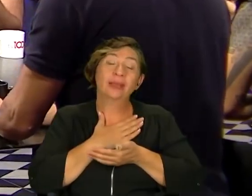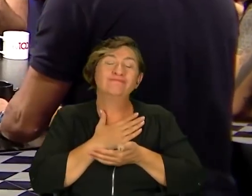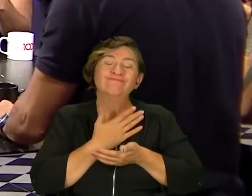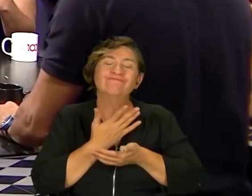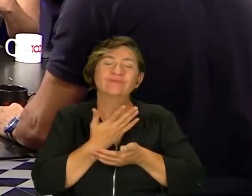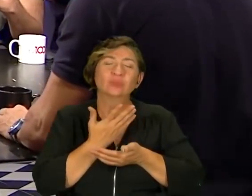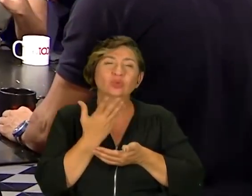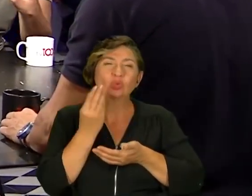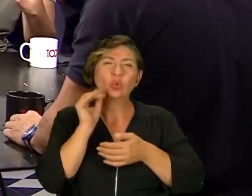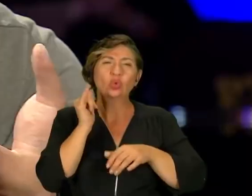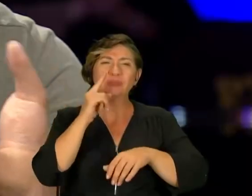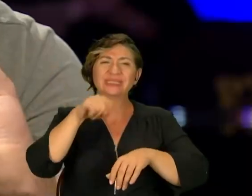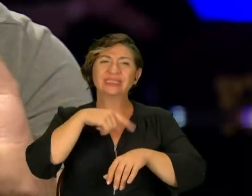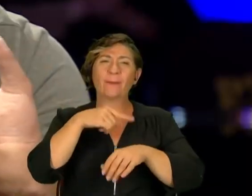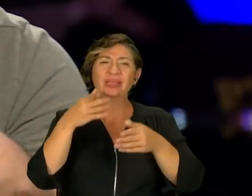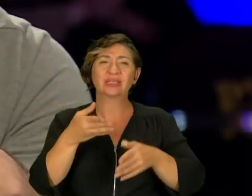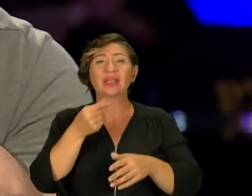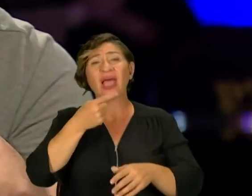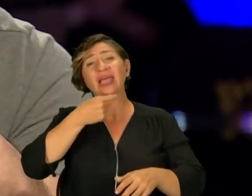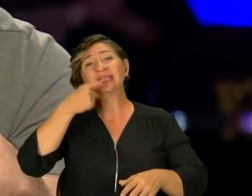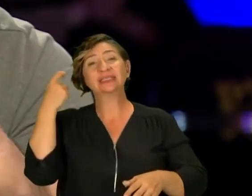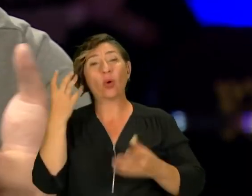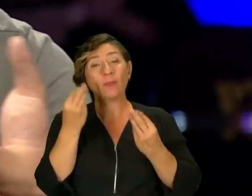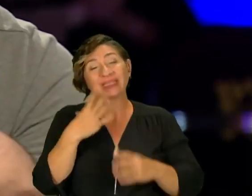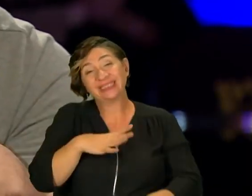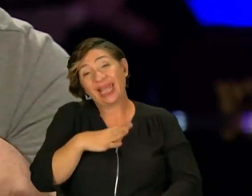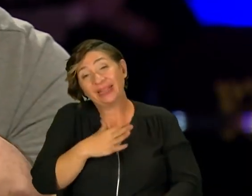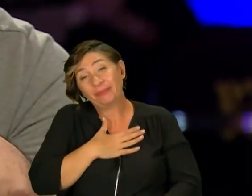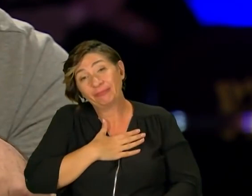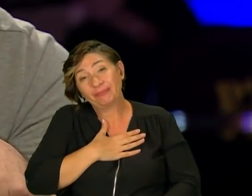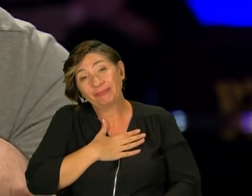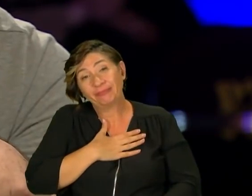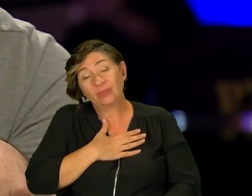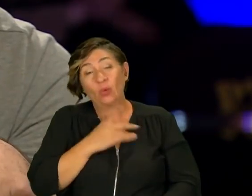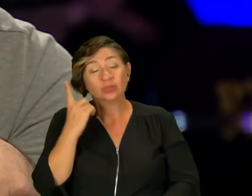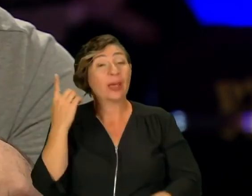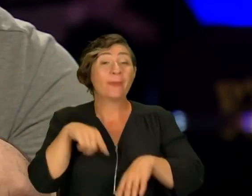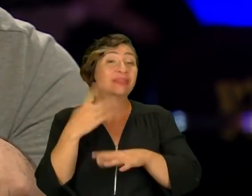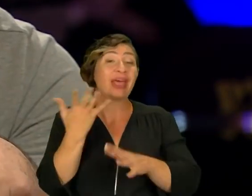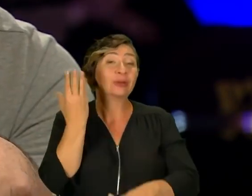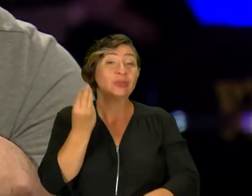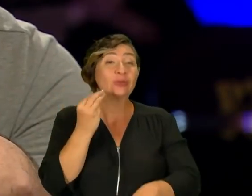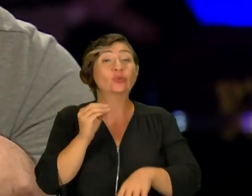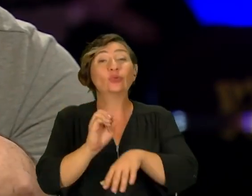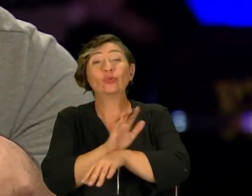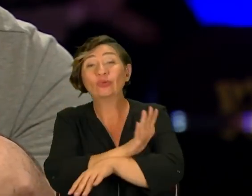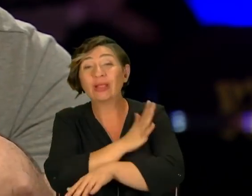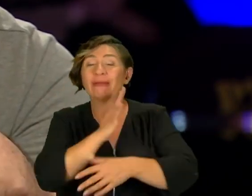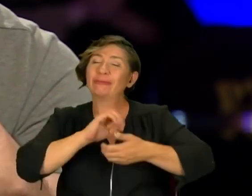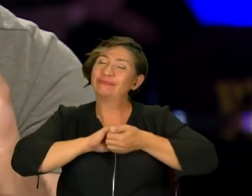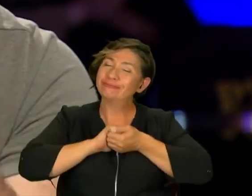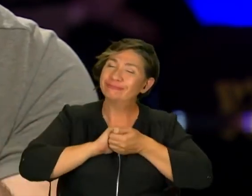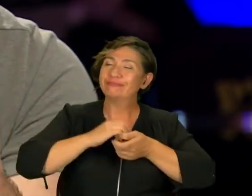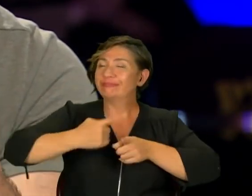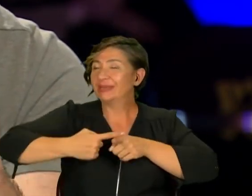maalesef kötü bir çağdayız herhalde. Daha eski zamanlarda olmak isterdim. Belki orada zaman daha güzeldi. Duygular, paylaşımlar,